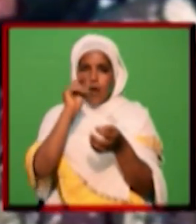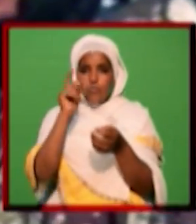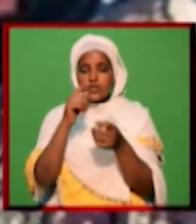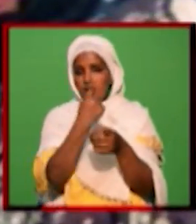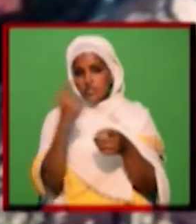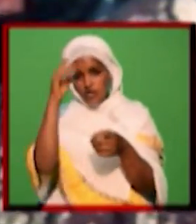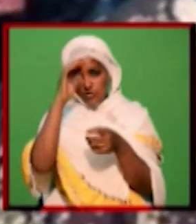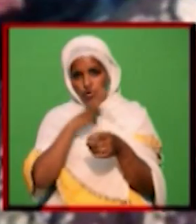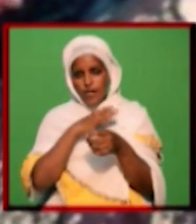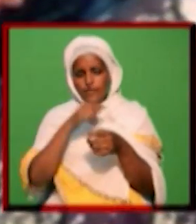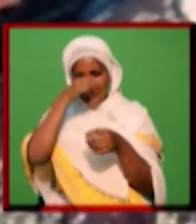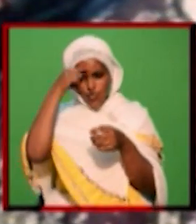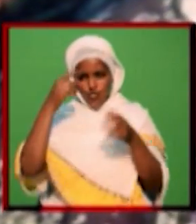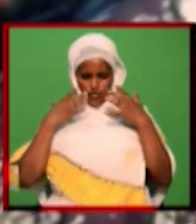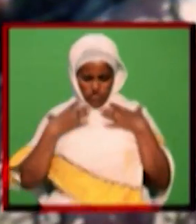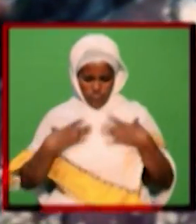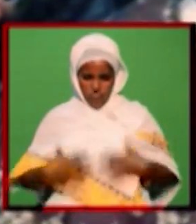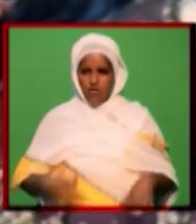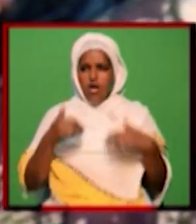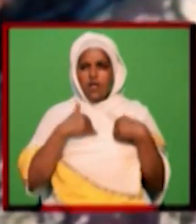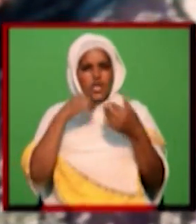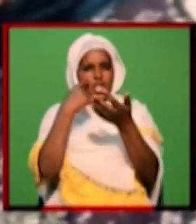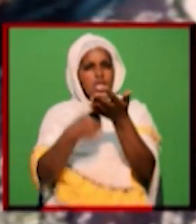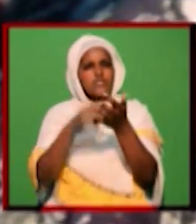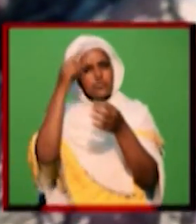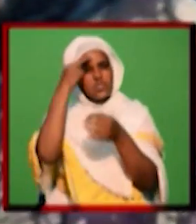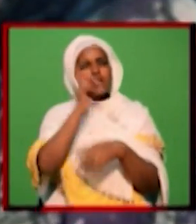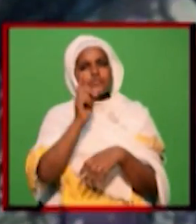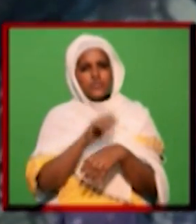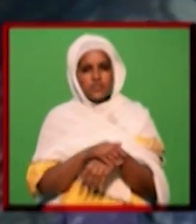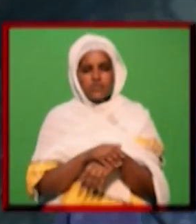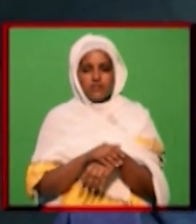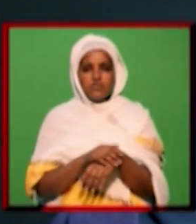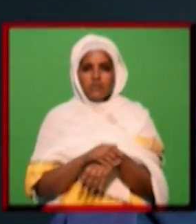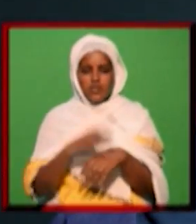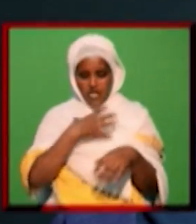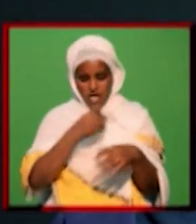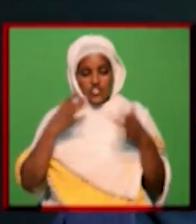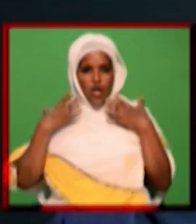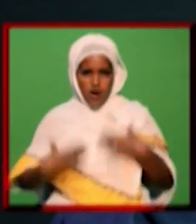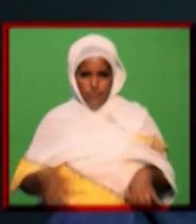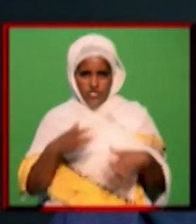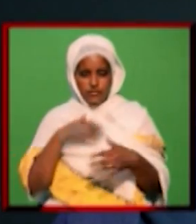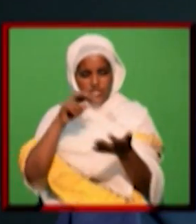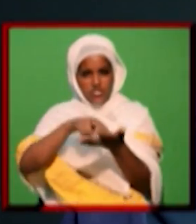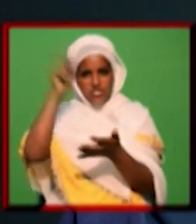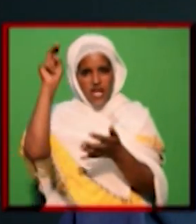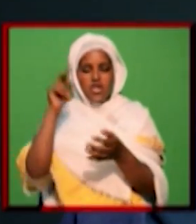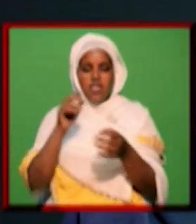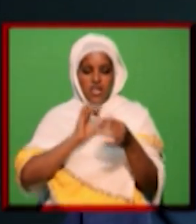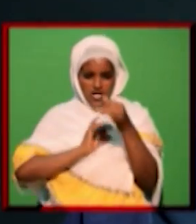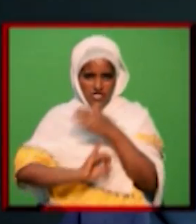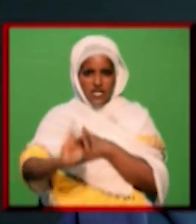ሕማማት አንዳንድ ሰዎች ጥቁር ልብስ ይለብሳሉ። ይህስ ስለምንድን ነው? ነጭ አይለበስም። ትንሣኤ፣ ልደት፣ ደብረ